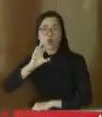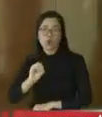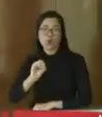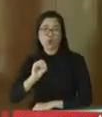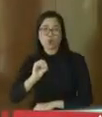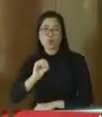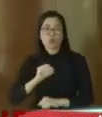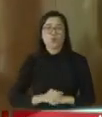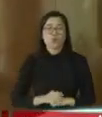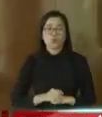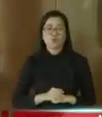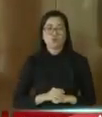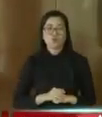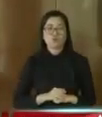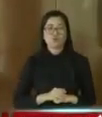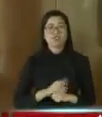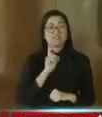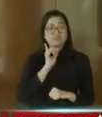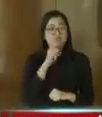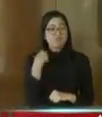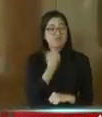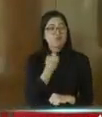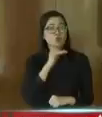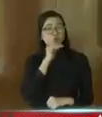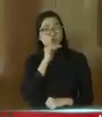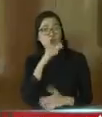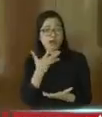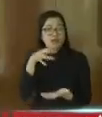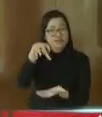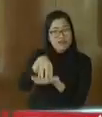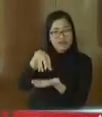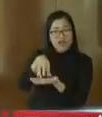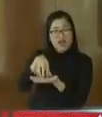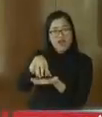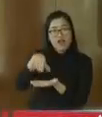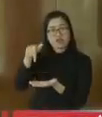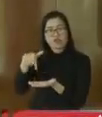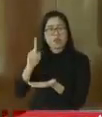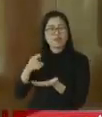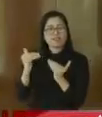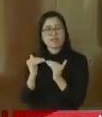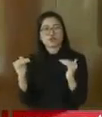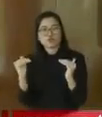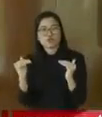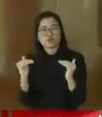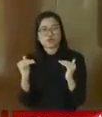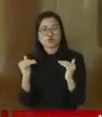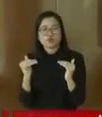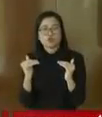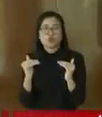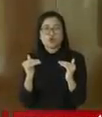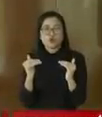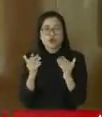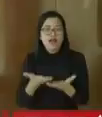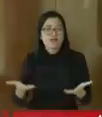lagi supaya lebih fleksibel karena kita nunggu daerah-daerah yang mengeluarkan status keadaan darurat. Seperti